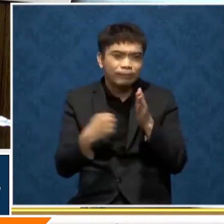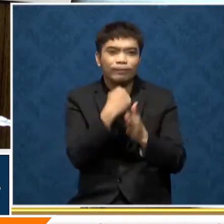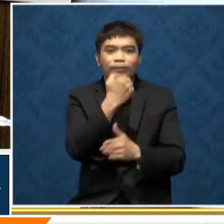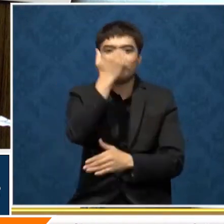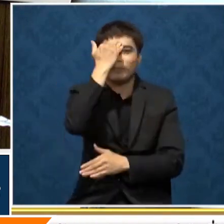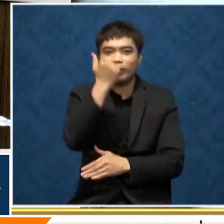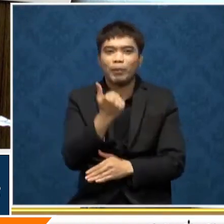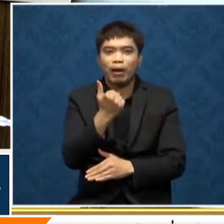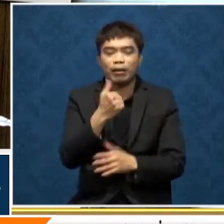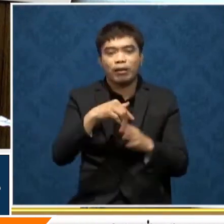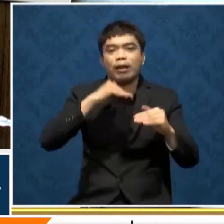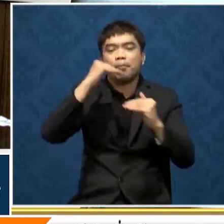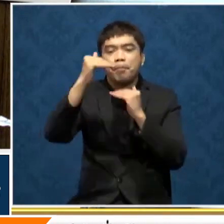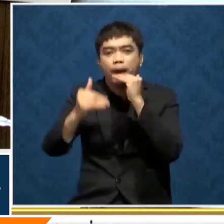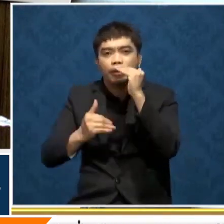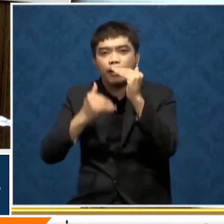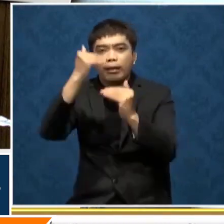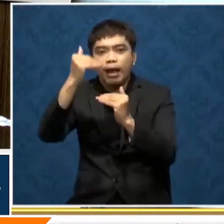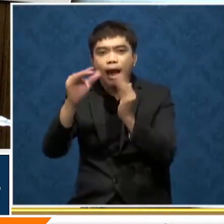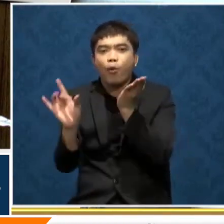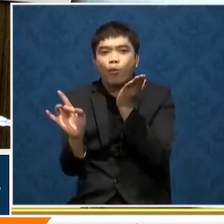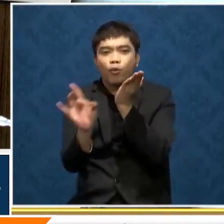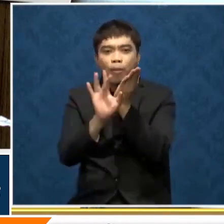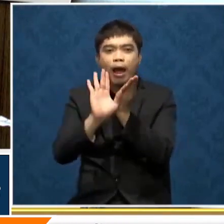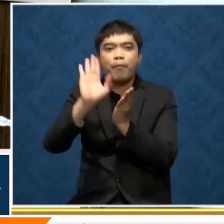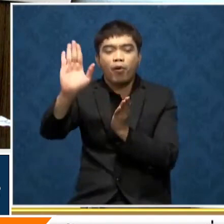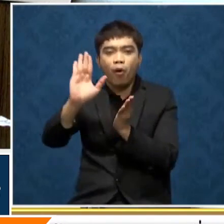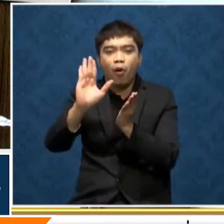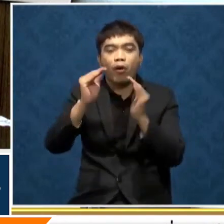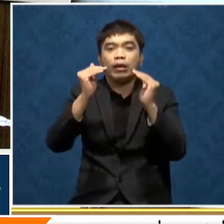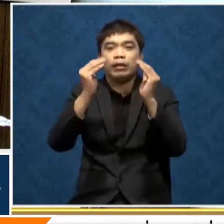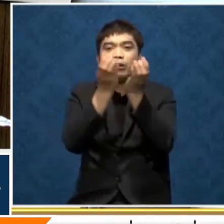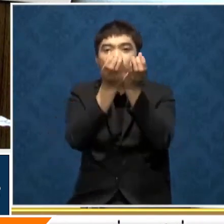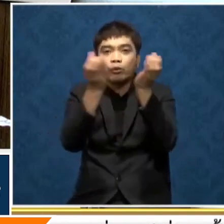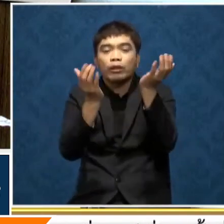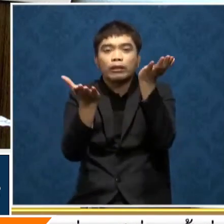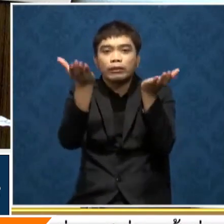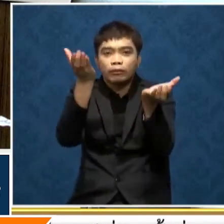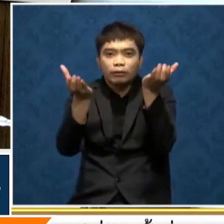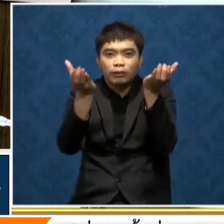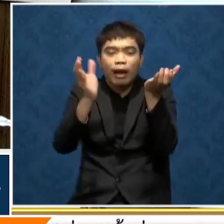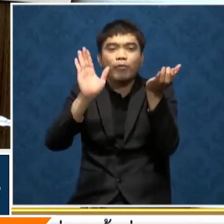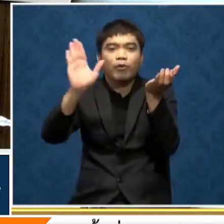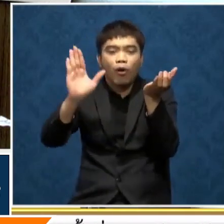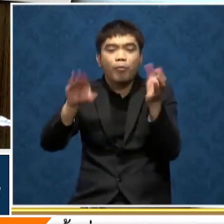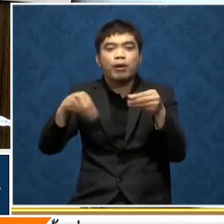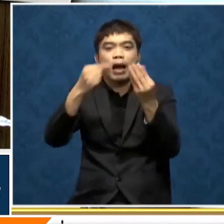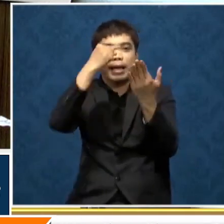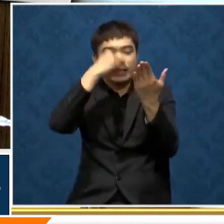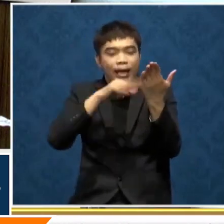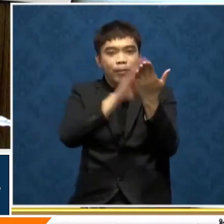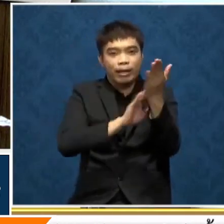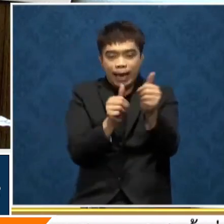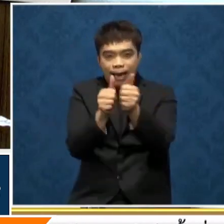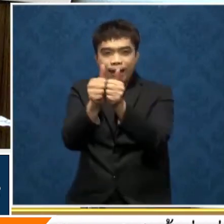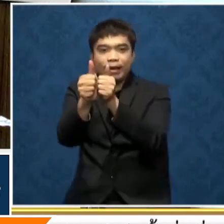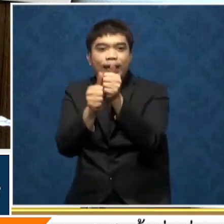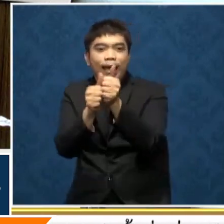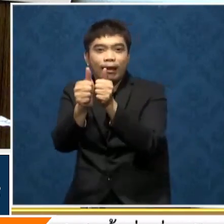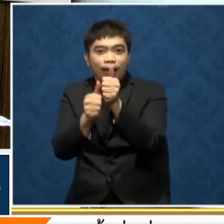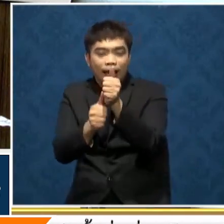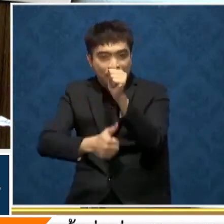คือเรื่องการพัฒนาประสิทธิภาพของกระบวนการยุติธรรมเพื่อเพิ่มประสิทธิภาพการแข่งขันของประเทศที่มี